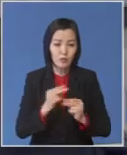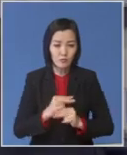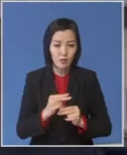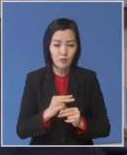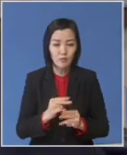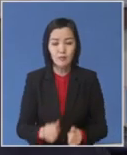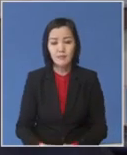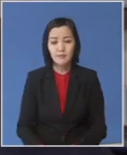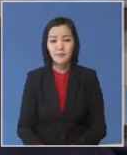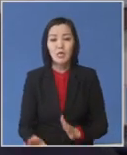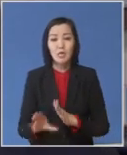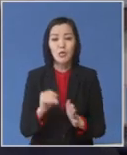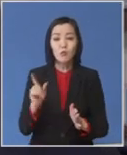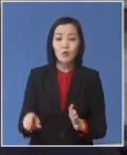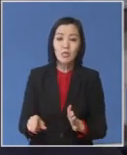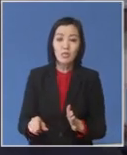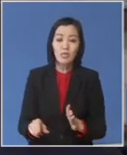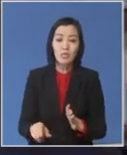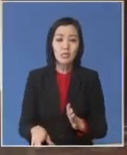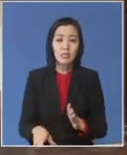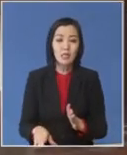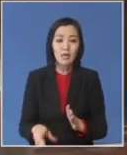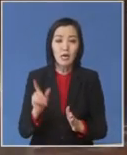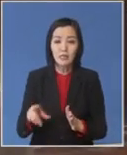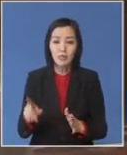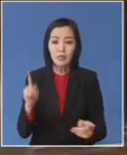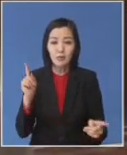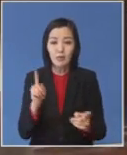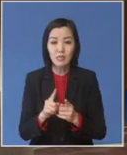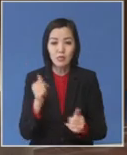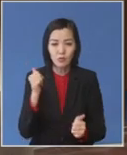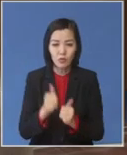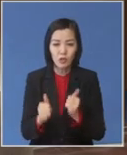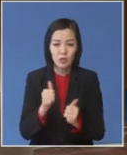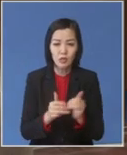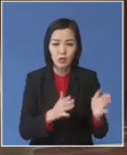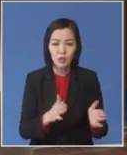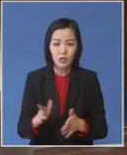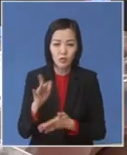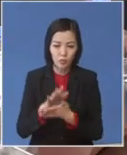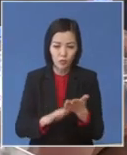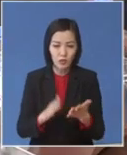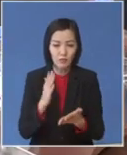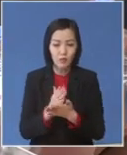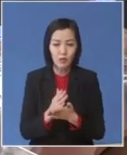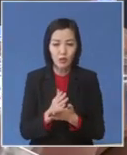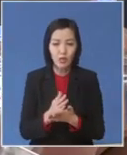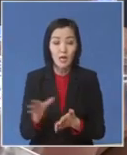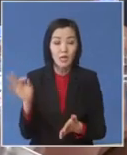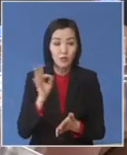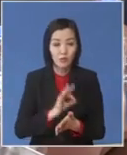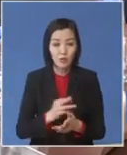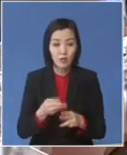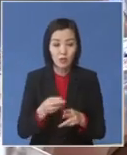болсын. Депутаттың айтуынша, сайлаушылармен бұндай кездесулер жиі әрі тұрақты өткізіліп тұрады. Бұл тәжірибе өзінің тиімділігін